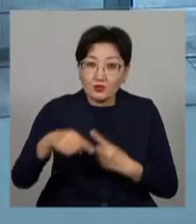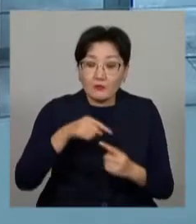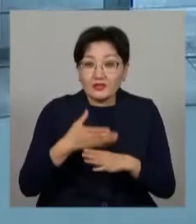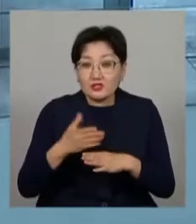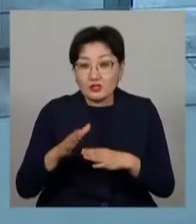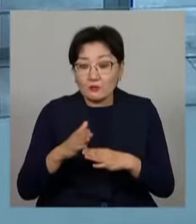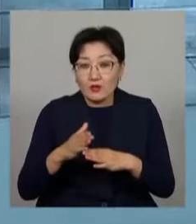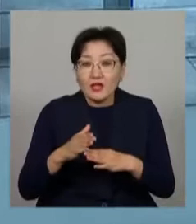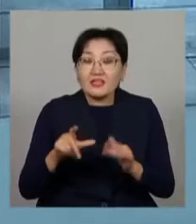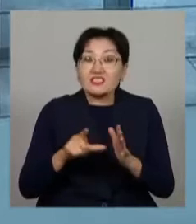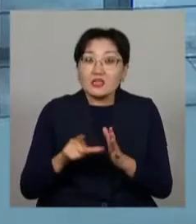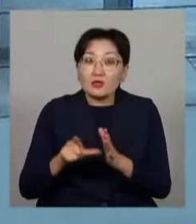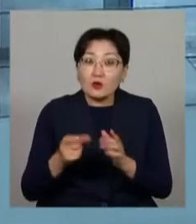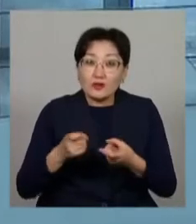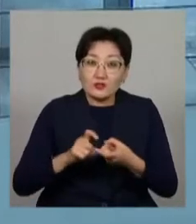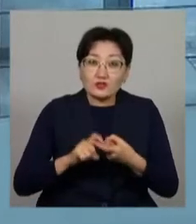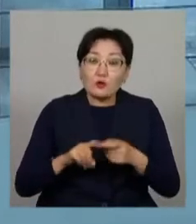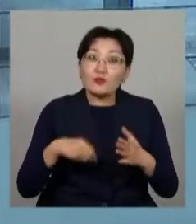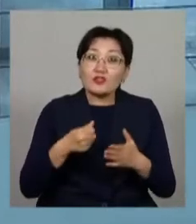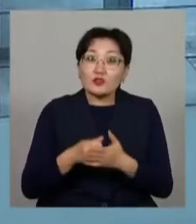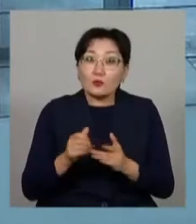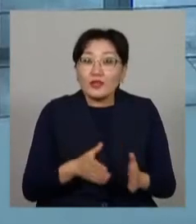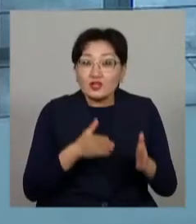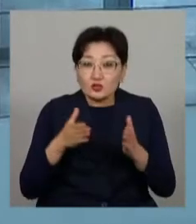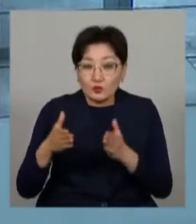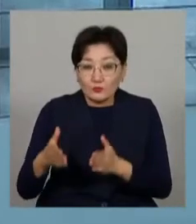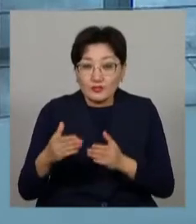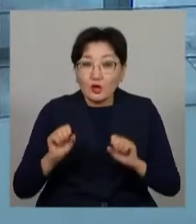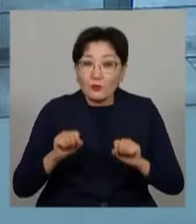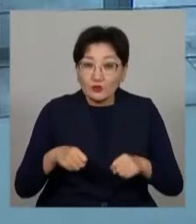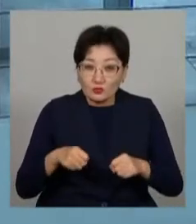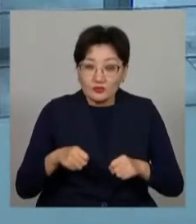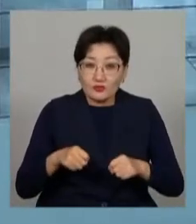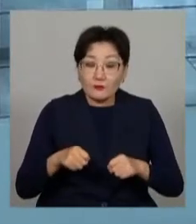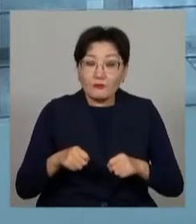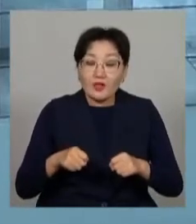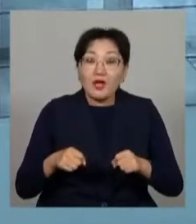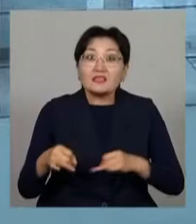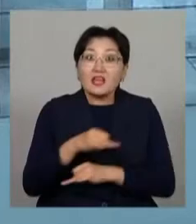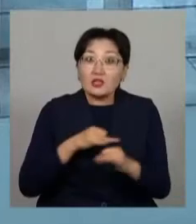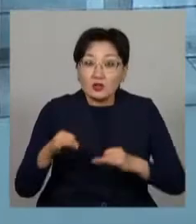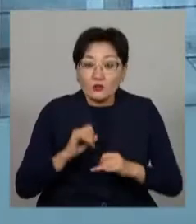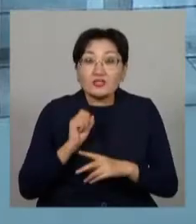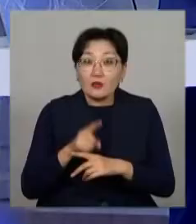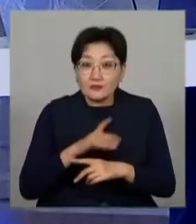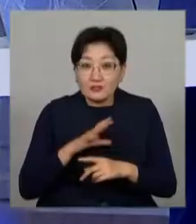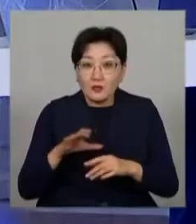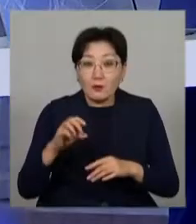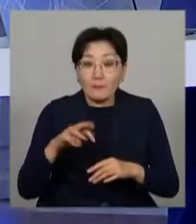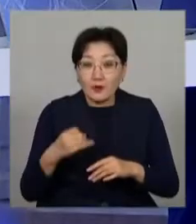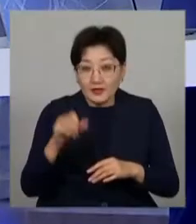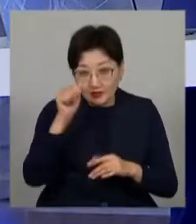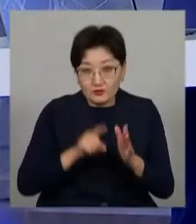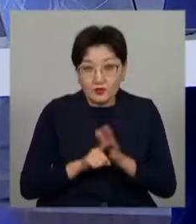кредиттерімен жекелеген салықтары бойынша төлемдерін кейінге шегеру мүмкіндіктерін пысықтауды да міндеттеді. Мамыр айынан